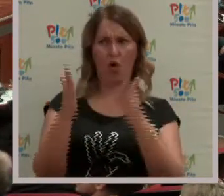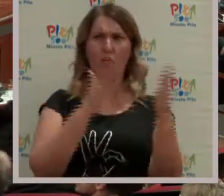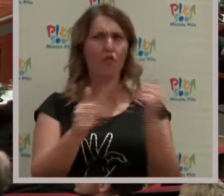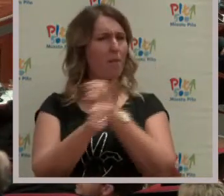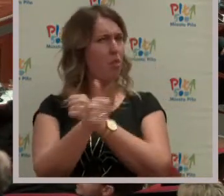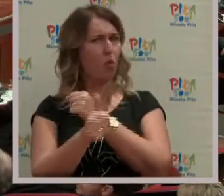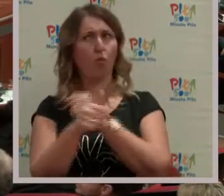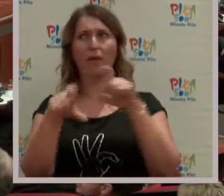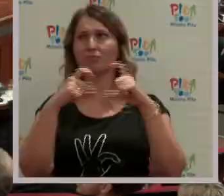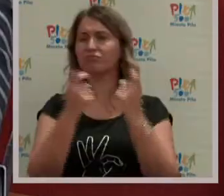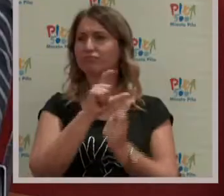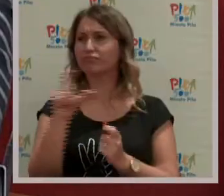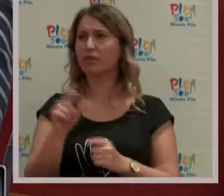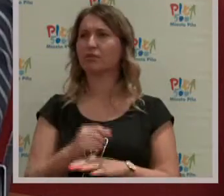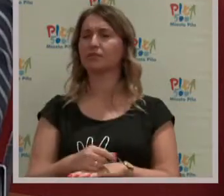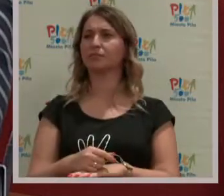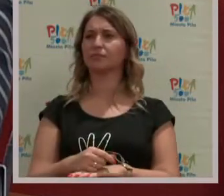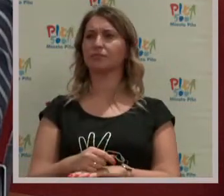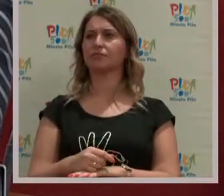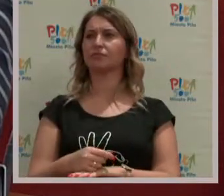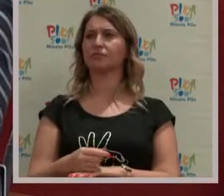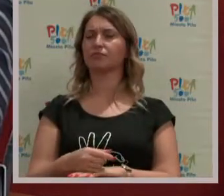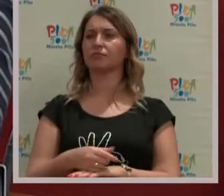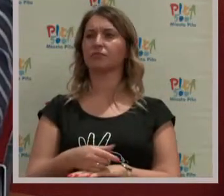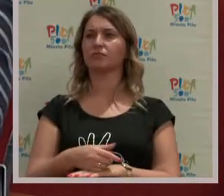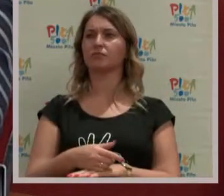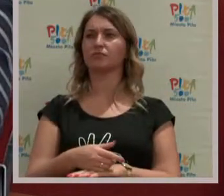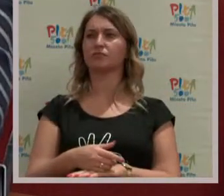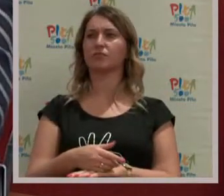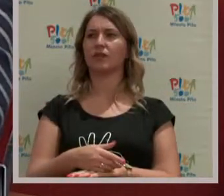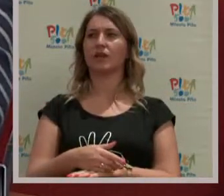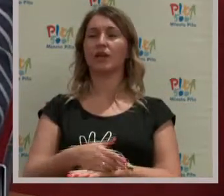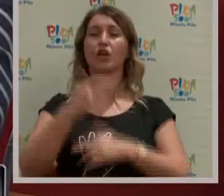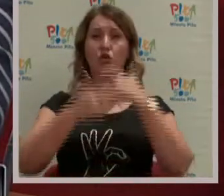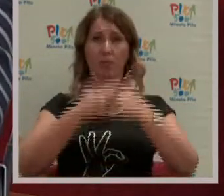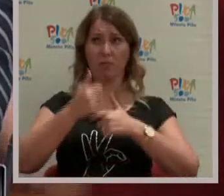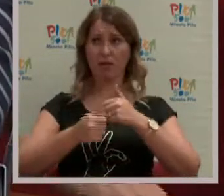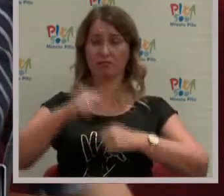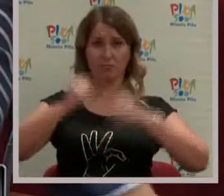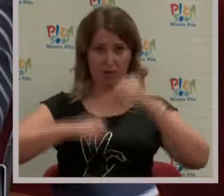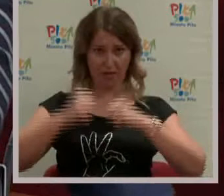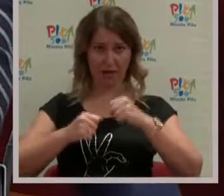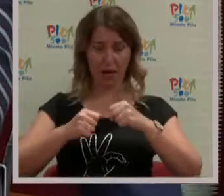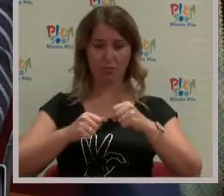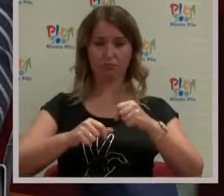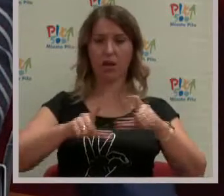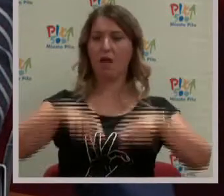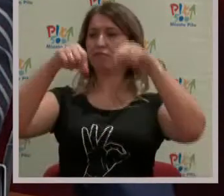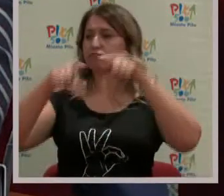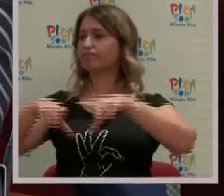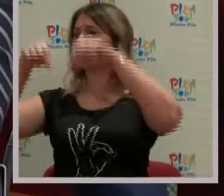i tak naprawdę w wielu przypadkach rozpoczynamy procedury przetargowe wyłaniamy wykonawców